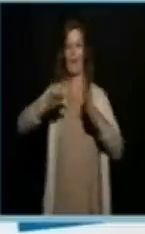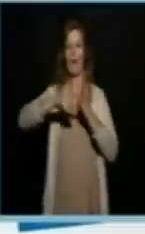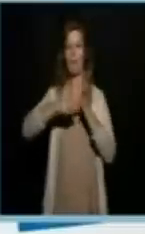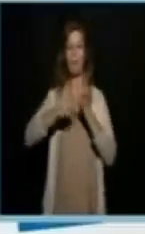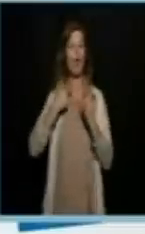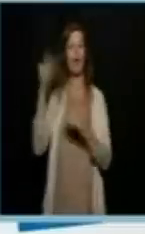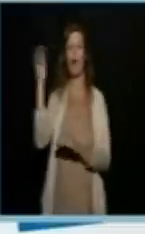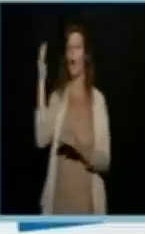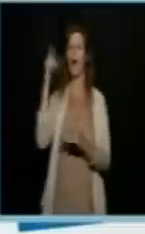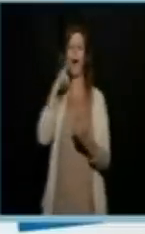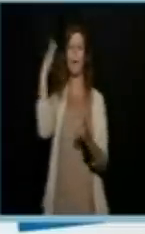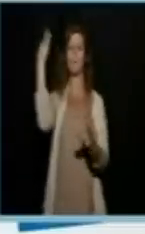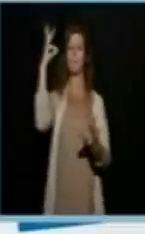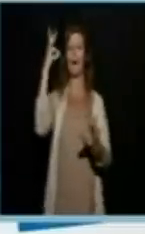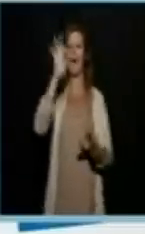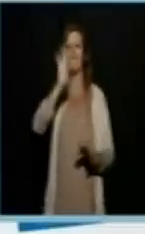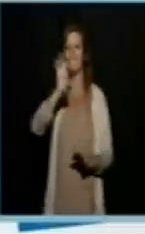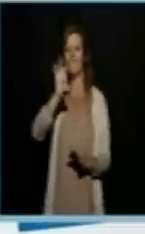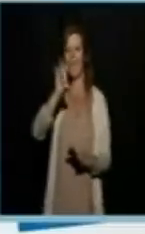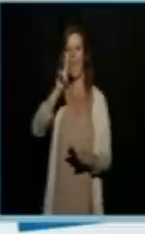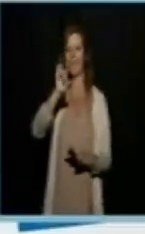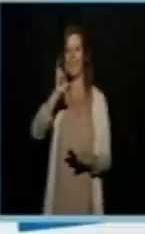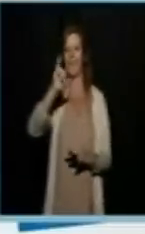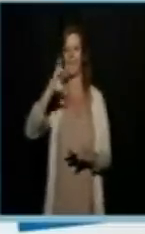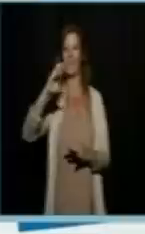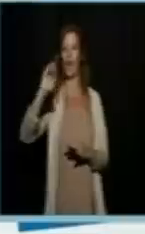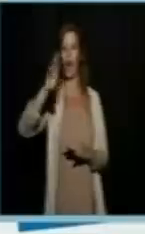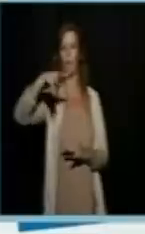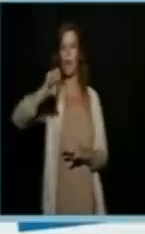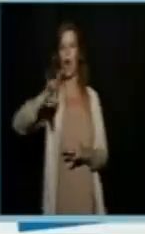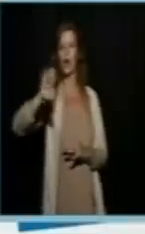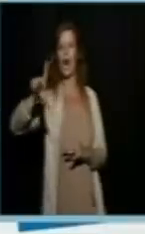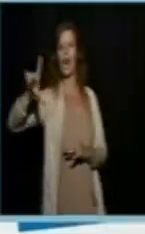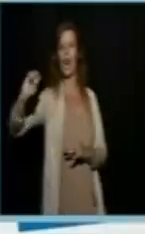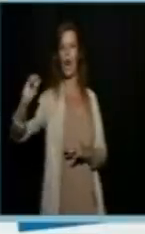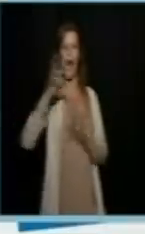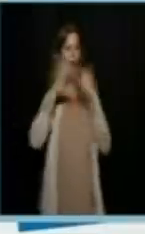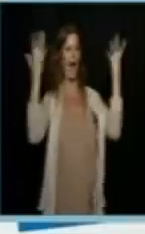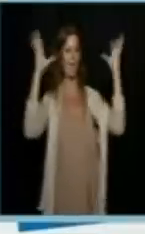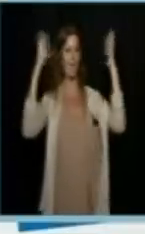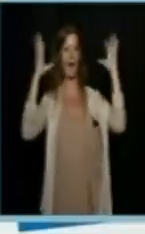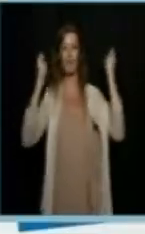Federico Morello, quell'applauso di prima è per lui. Federico!